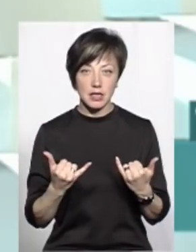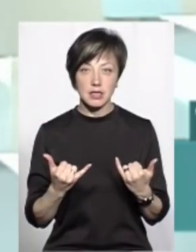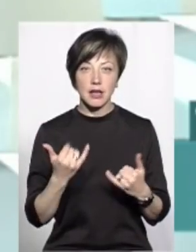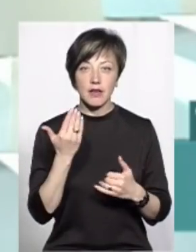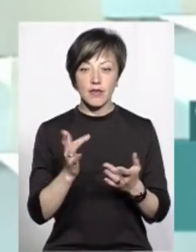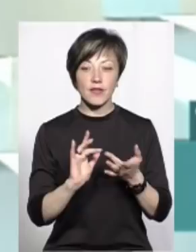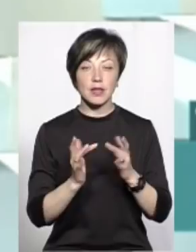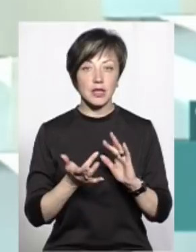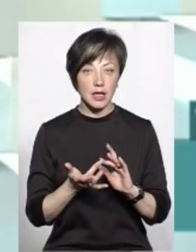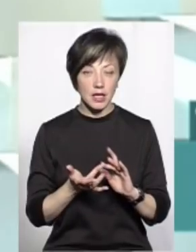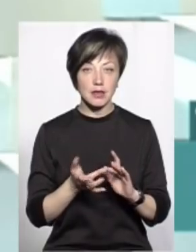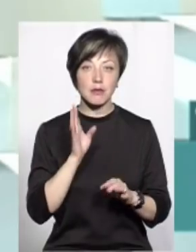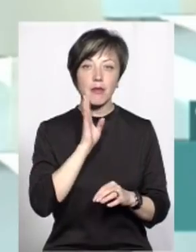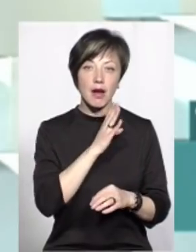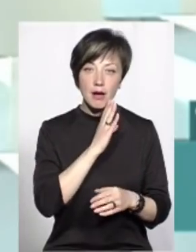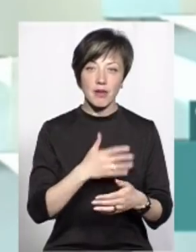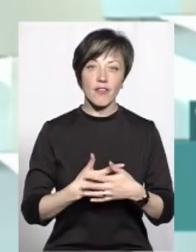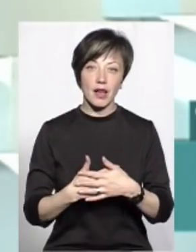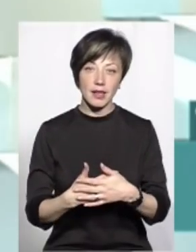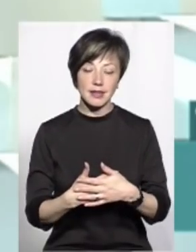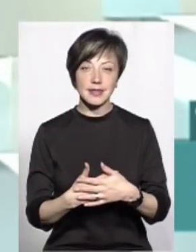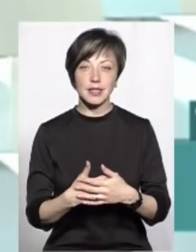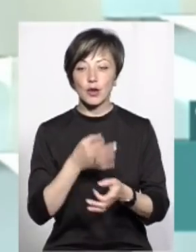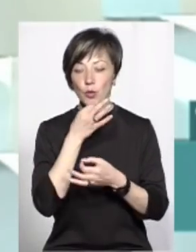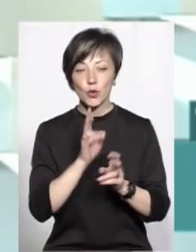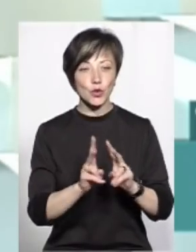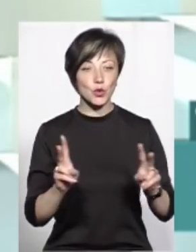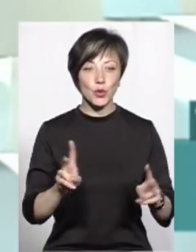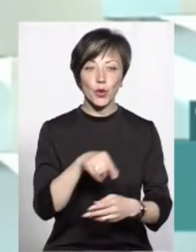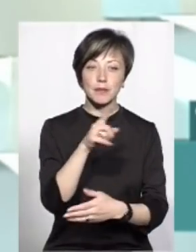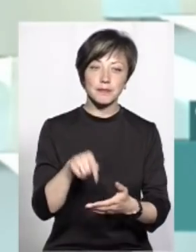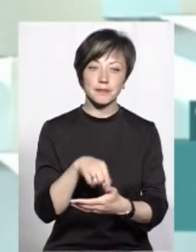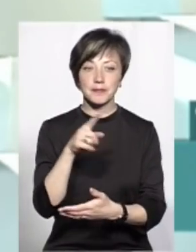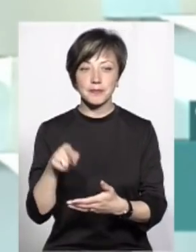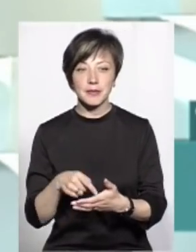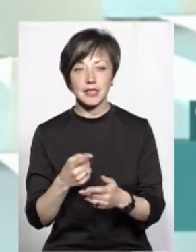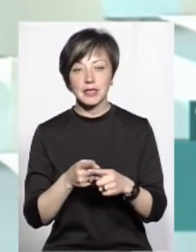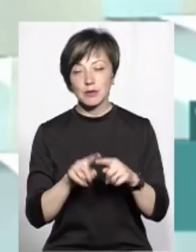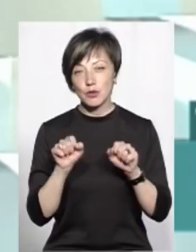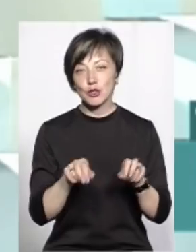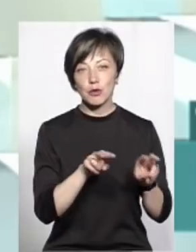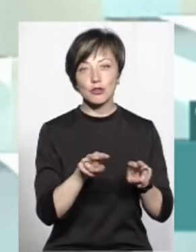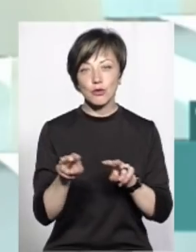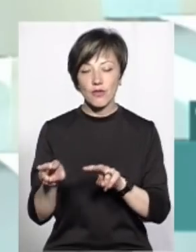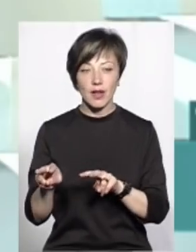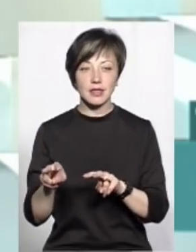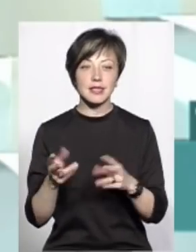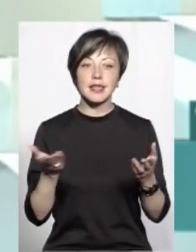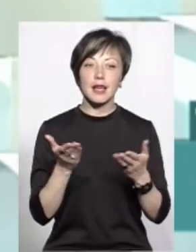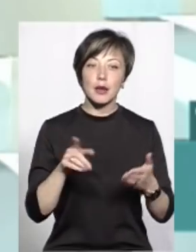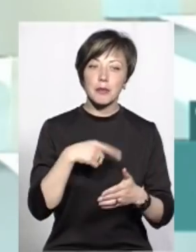мережі інтернет мами, вагітні, там будь-хто задають питання, і за цим можна послідкувати, з